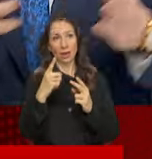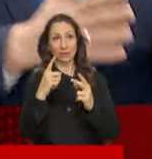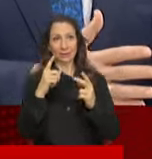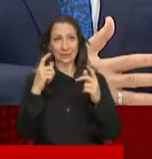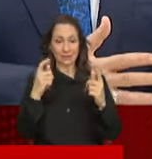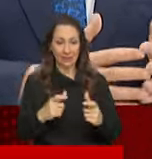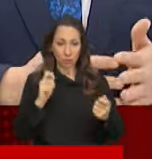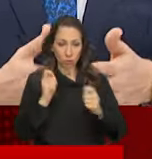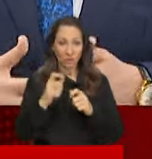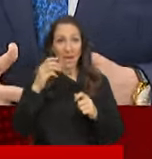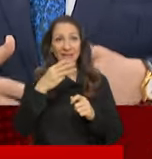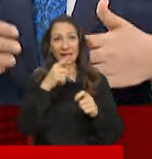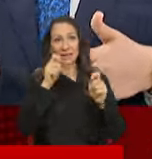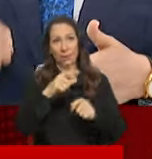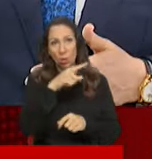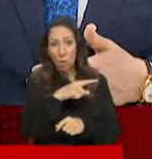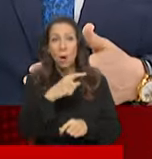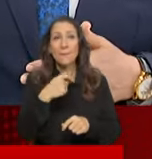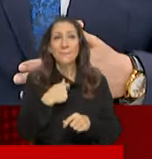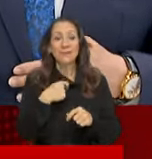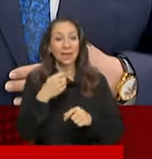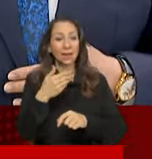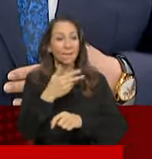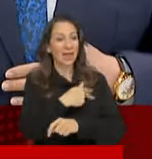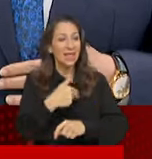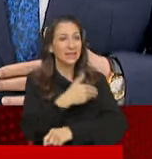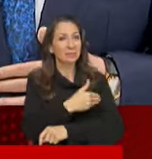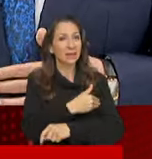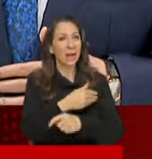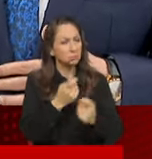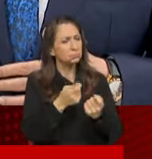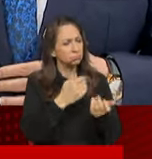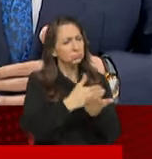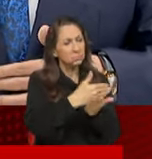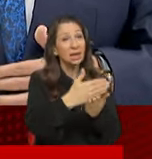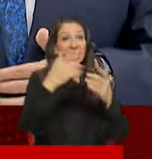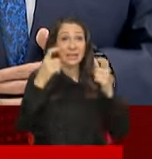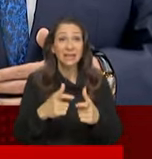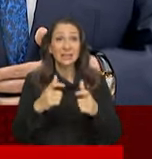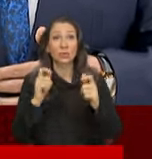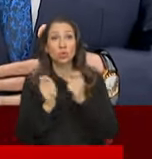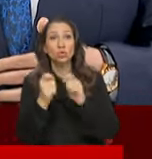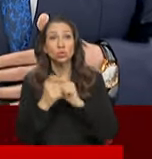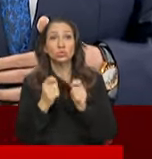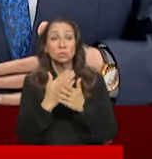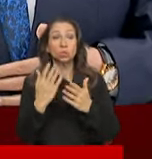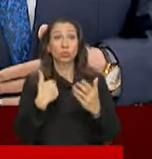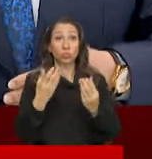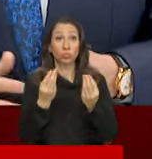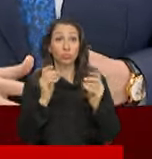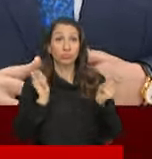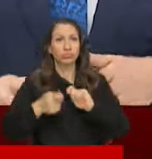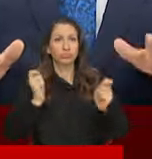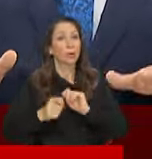dönüşüm Esenlerde yürüyor Evet biz rutin belediyecilik hizmetleri bir taraftan yaparken kentsel dönüşüme de devam ettik ve çok büyük mesafe kat